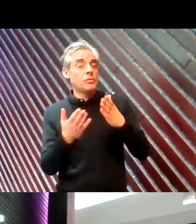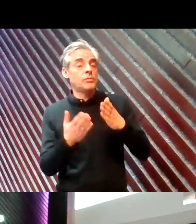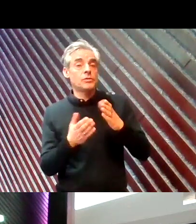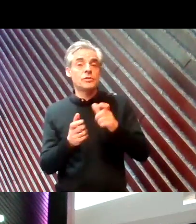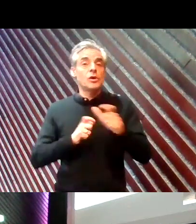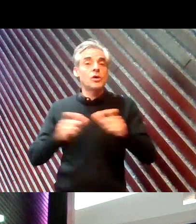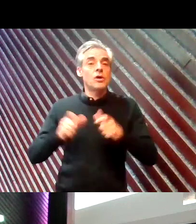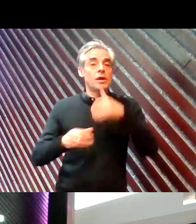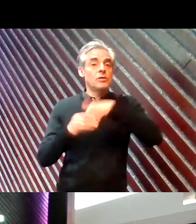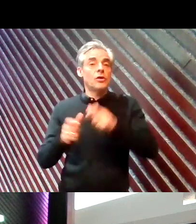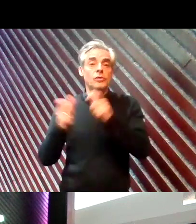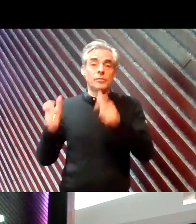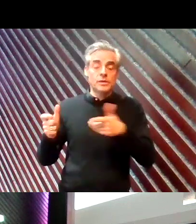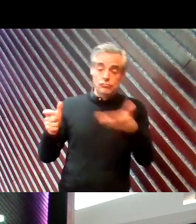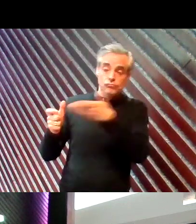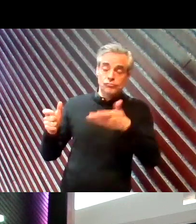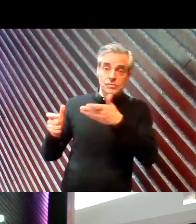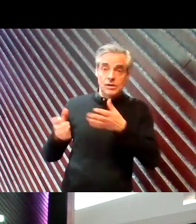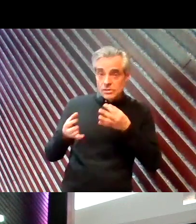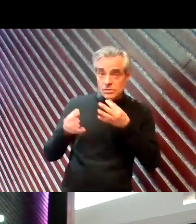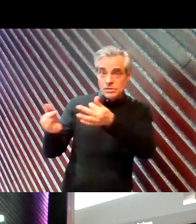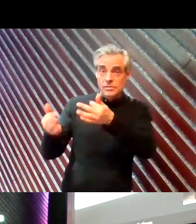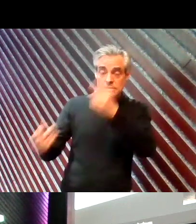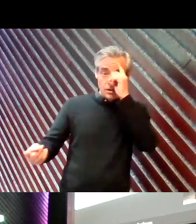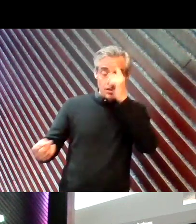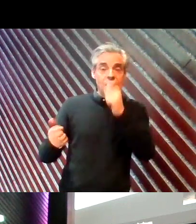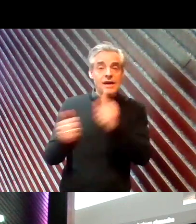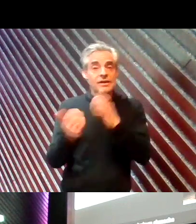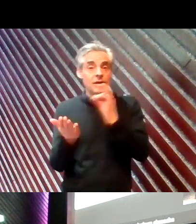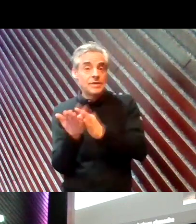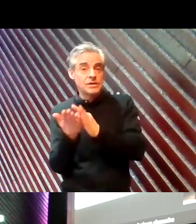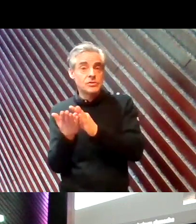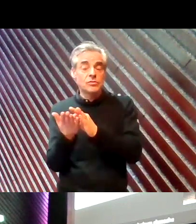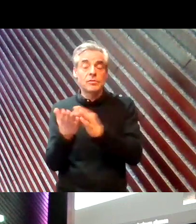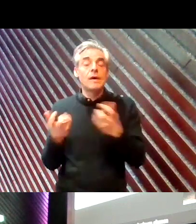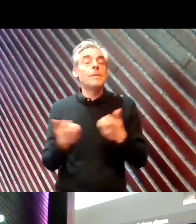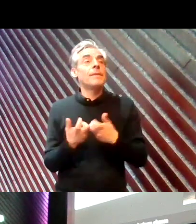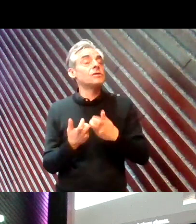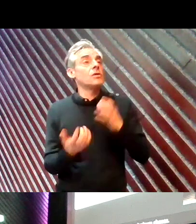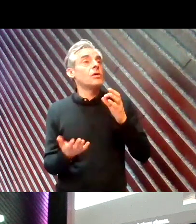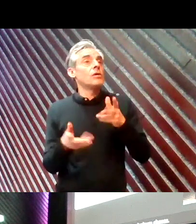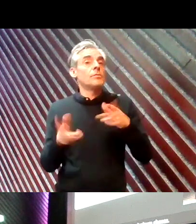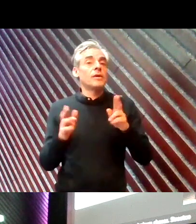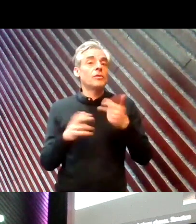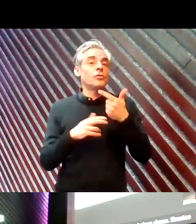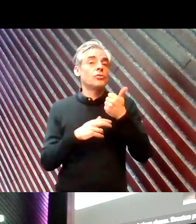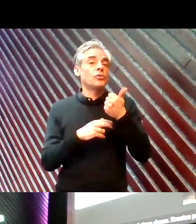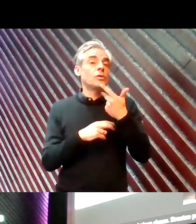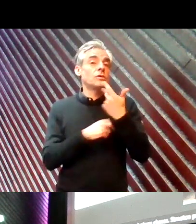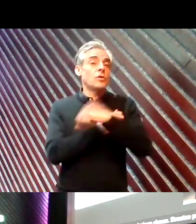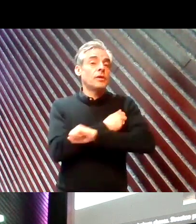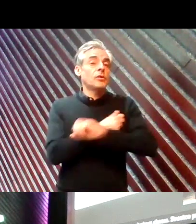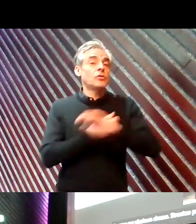collaborateurs d'entreprises de les sensibiliser à l'aide de leur application. C'est-à-dire que sur une période de une à trois semaines,